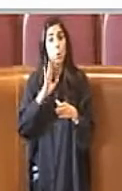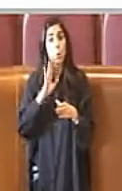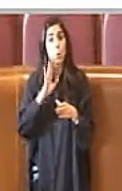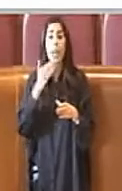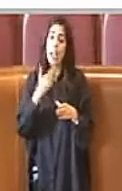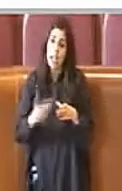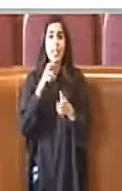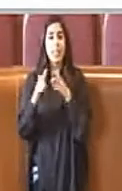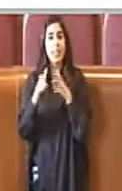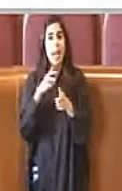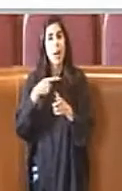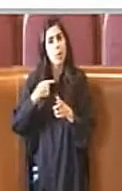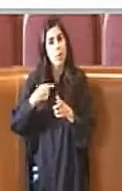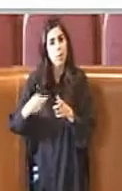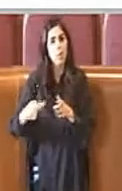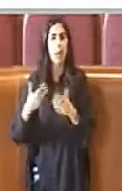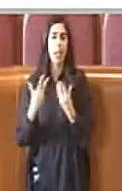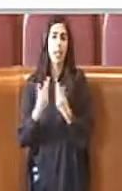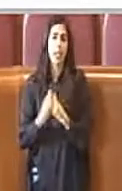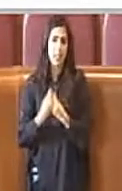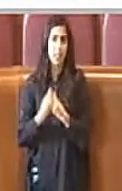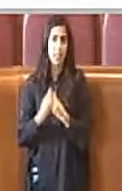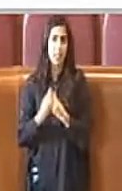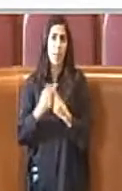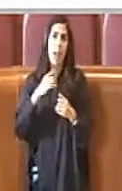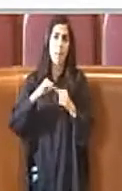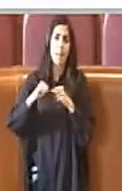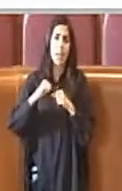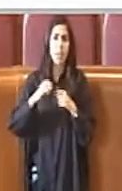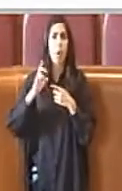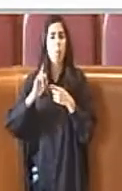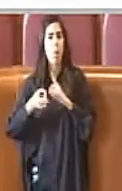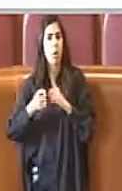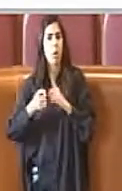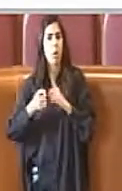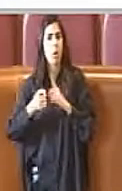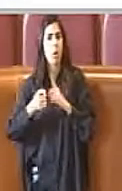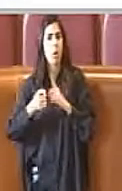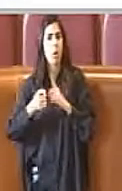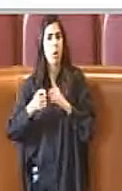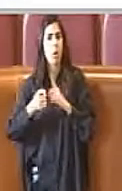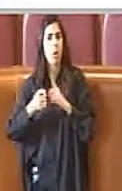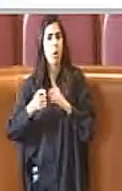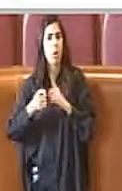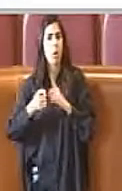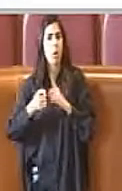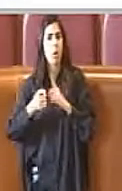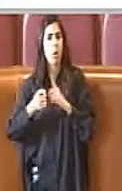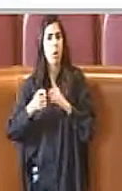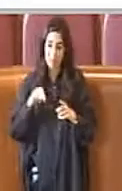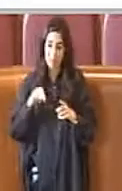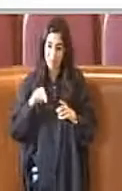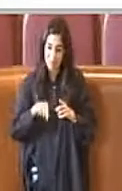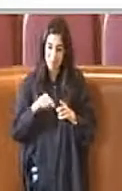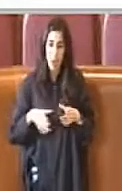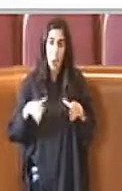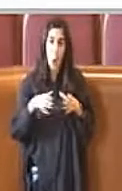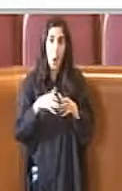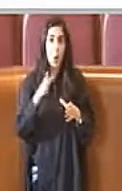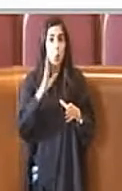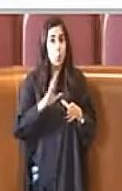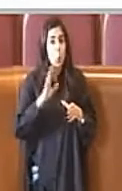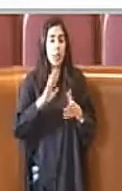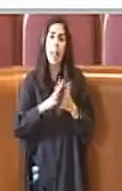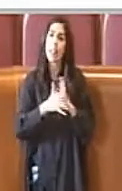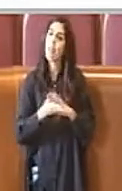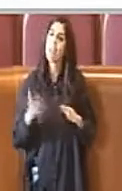organi politici e amministrativi ovviamente su l'incardinamento del loro coinvolgimento nel dite ri e libera.tv